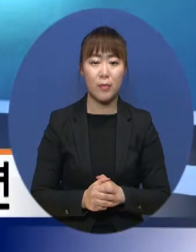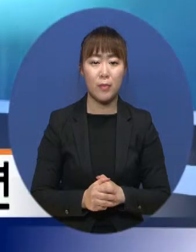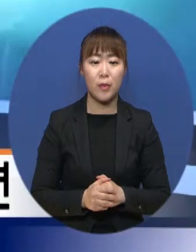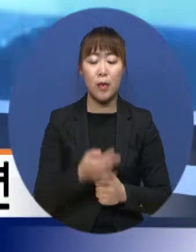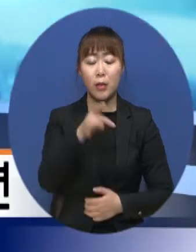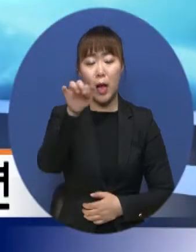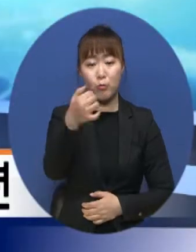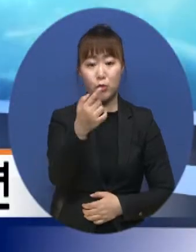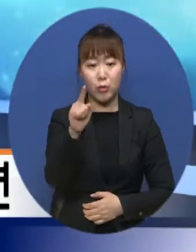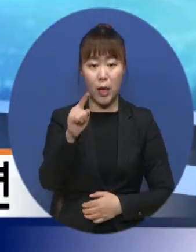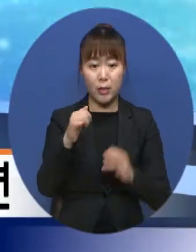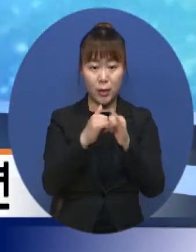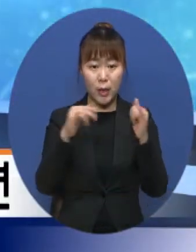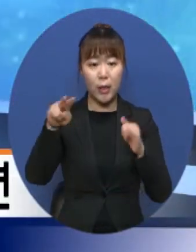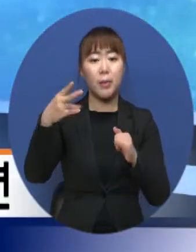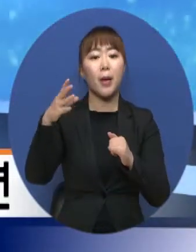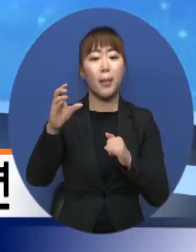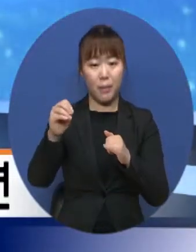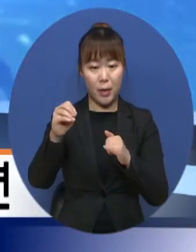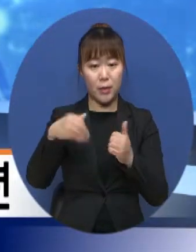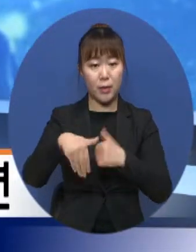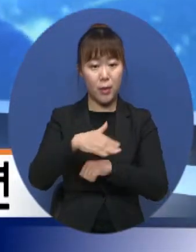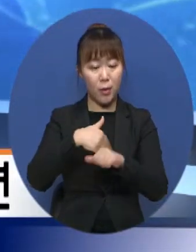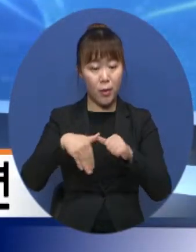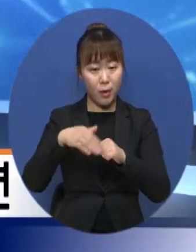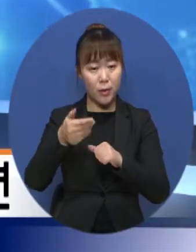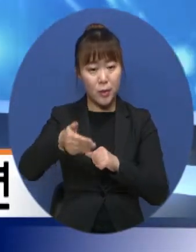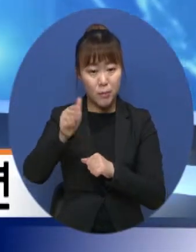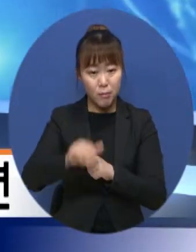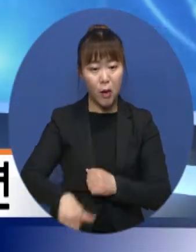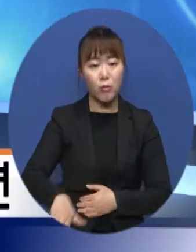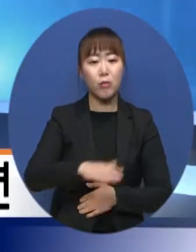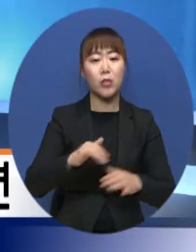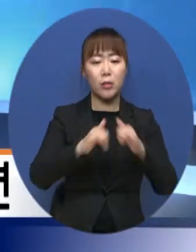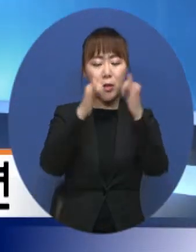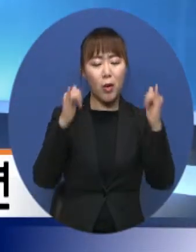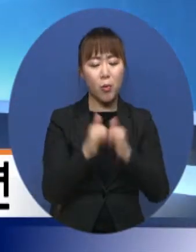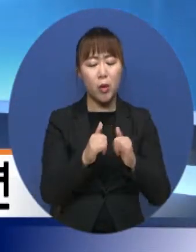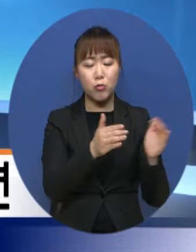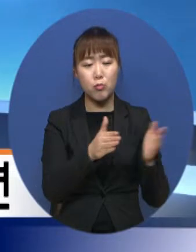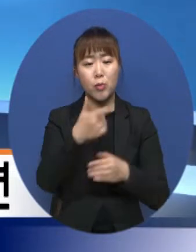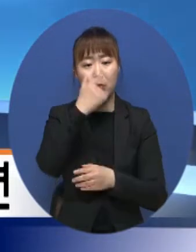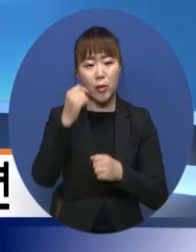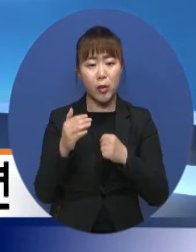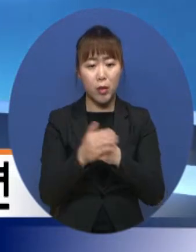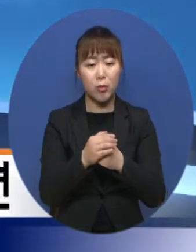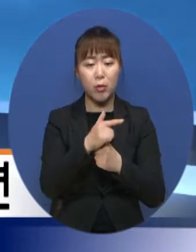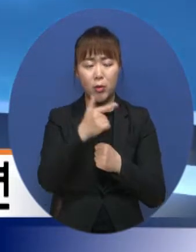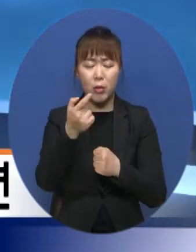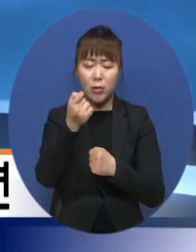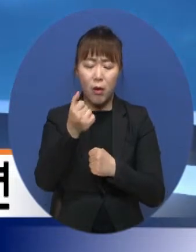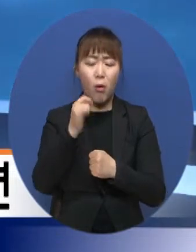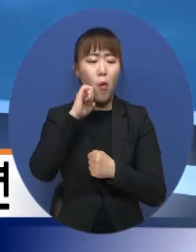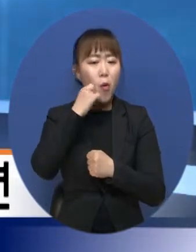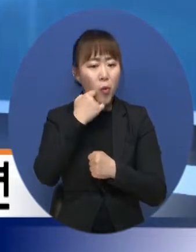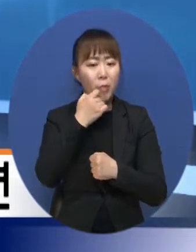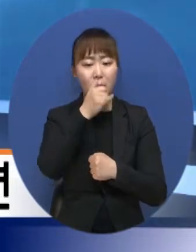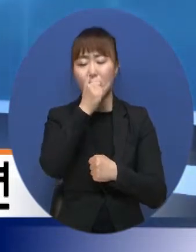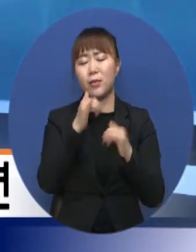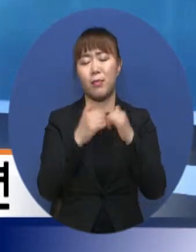다문화 인구 200만 시대를 바라보고 있습니다. 하지만 우리 사회의 준비가 부족해 크고 작은 어려움을 겪는 이들이